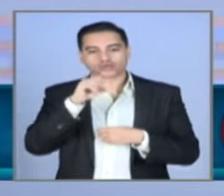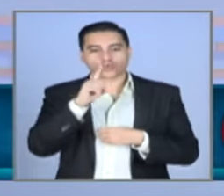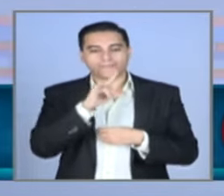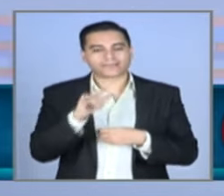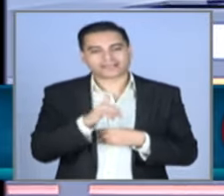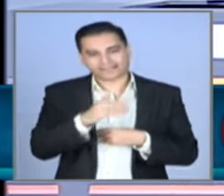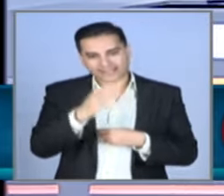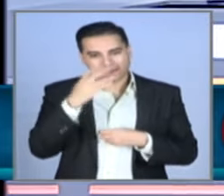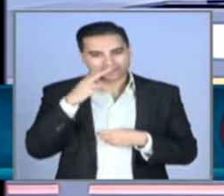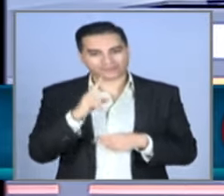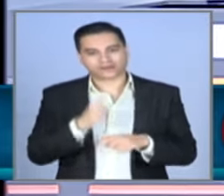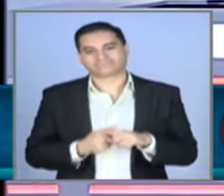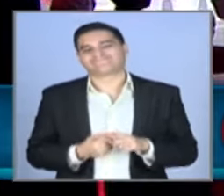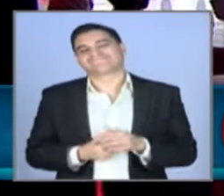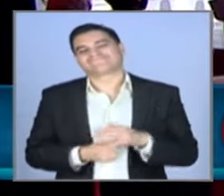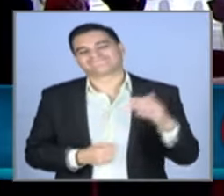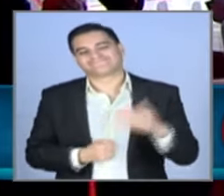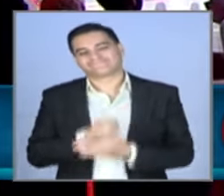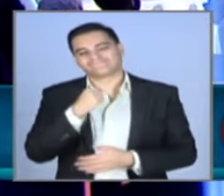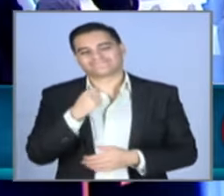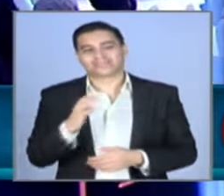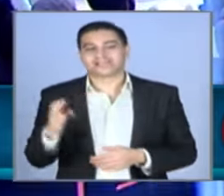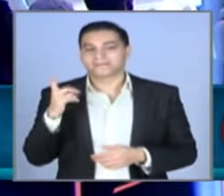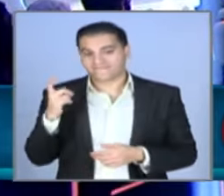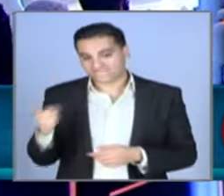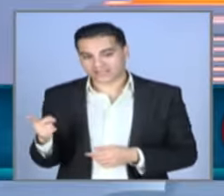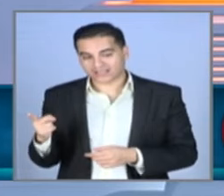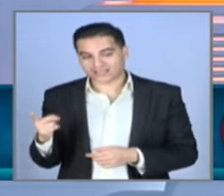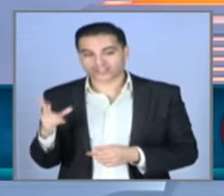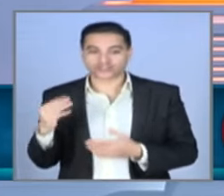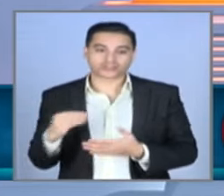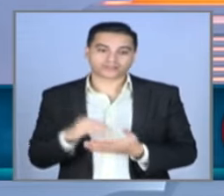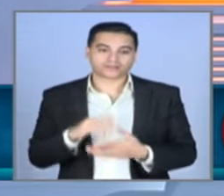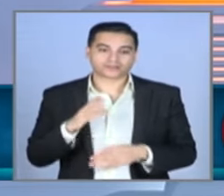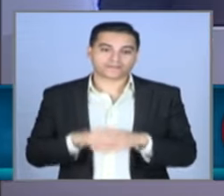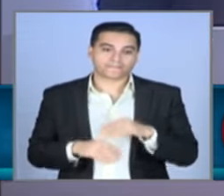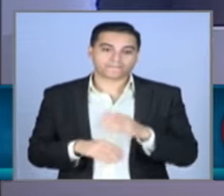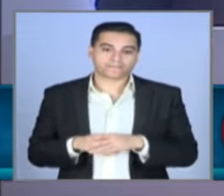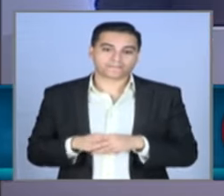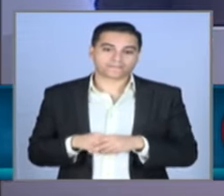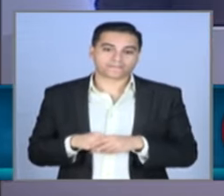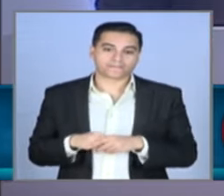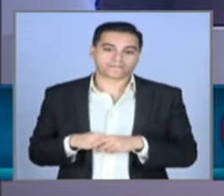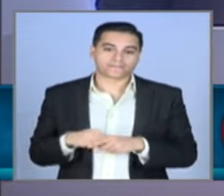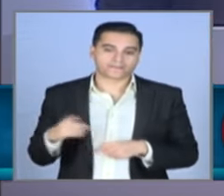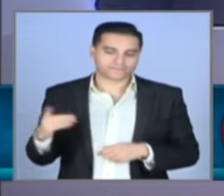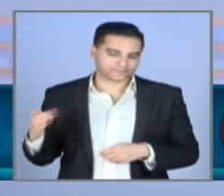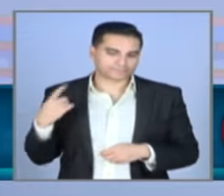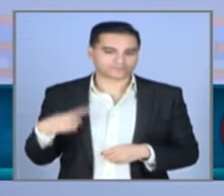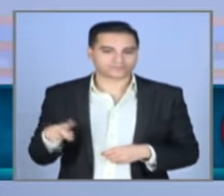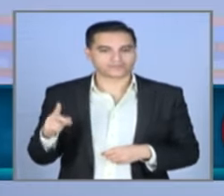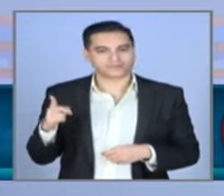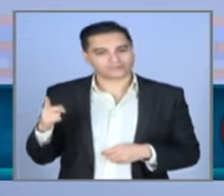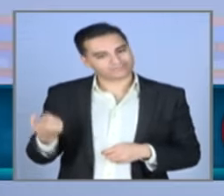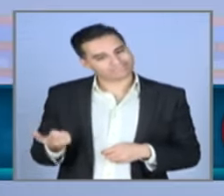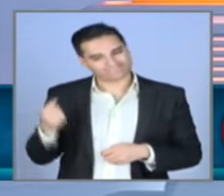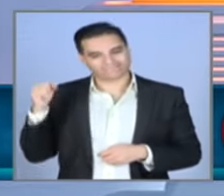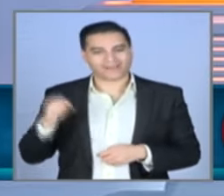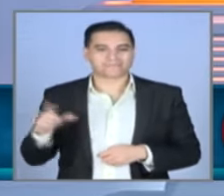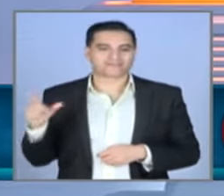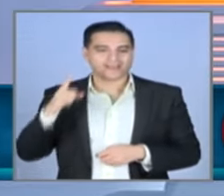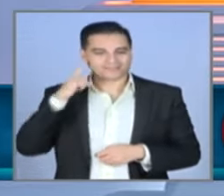الشديد، إجابة خاطئة. إجابة، 20 نقطة. توران شاه. توران شاه، طبعاً،